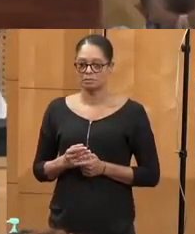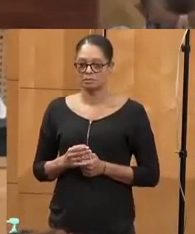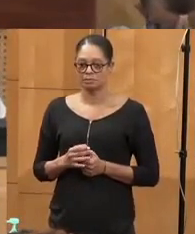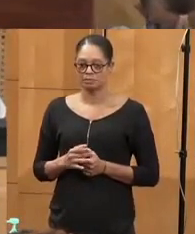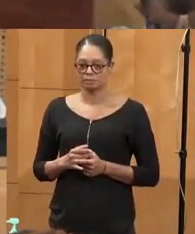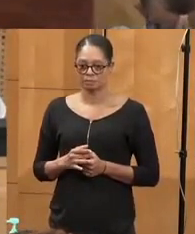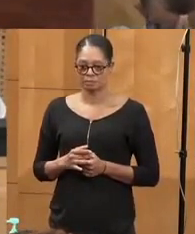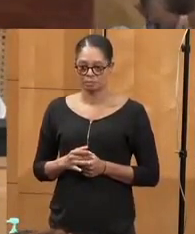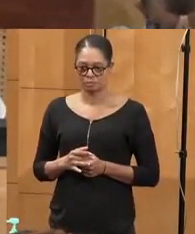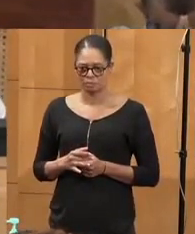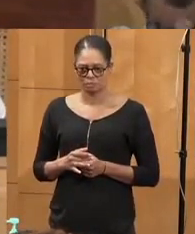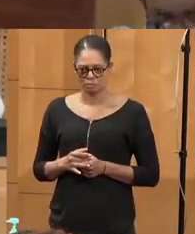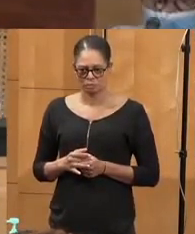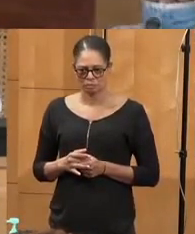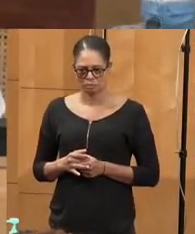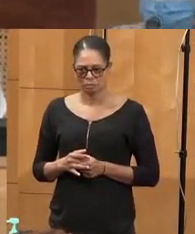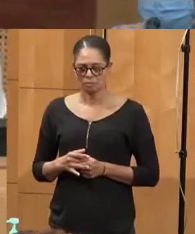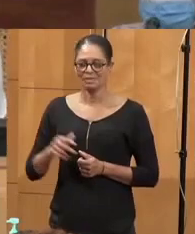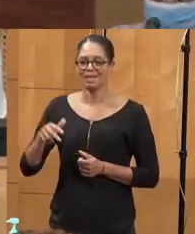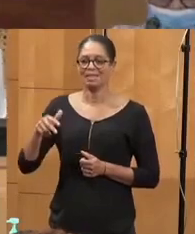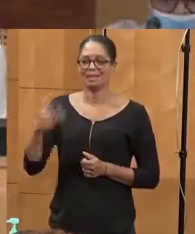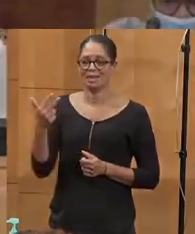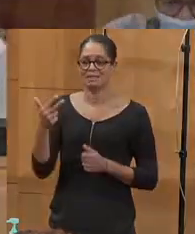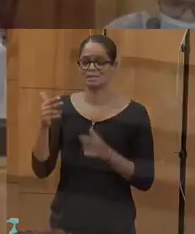Donc, avec 13 abstentions.